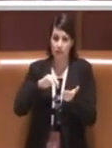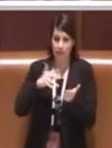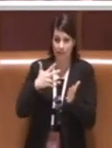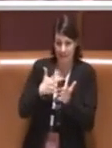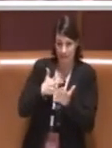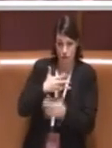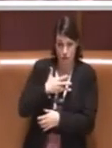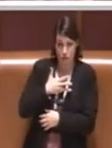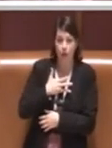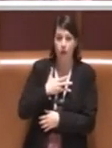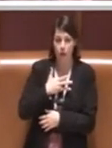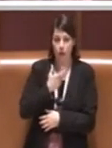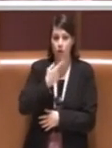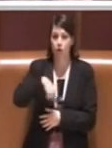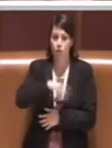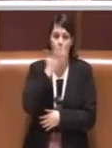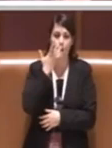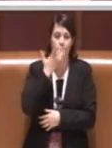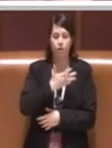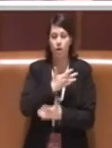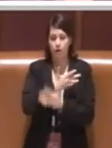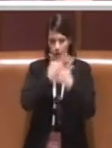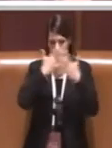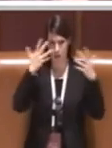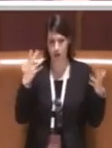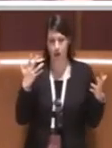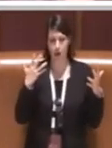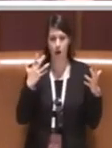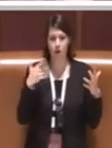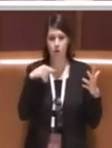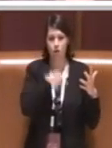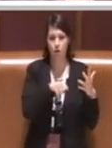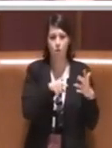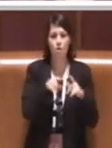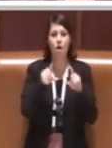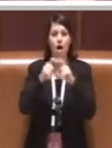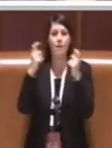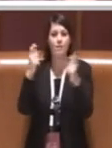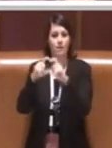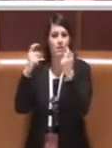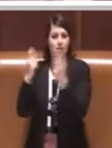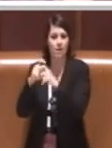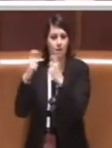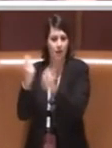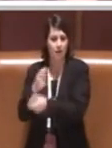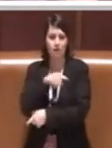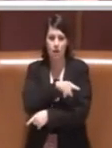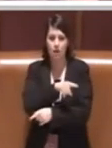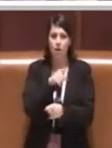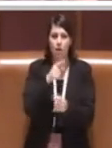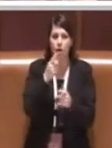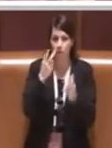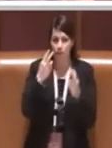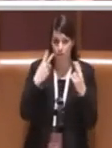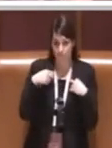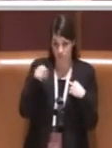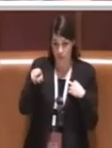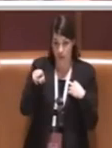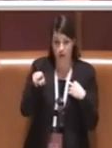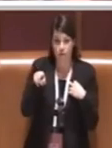chiarire gli aspetti relativi alle strutture degli immobili dove queste famiglie adesso sono